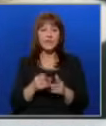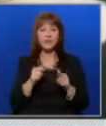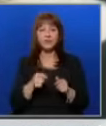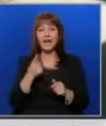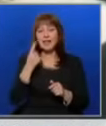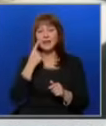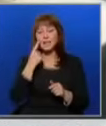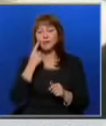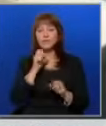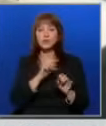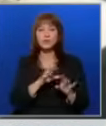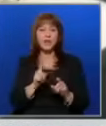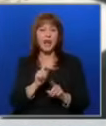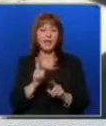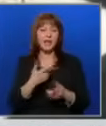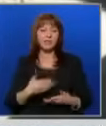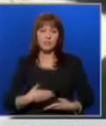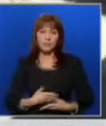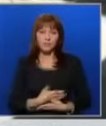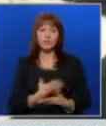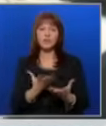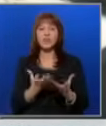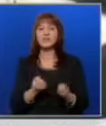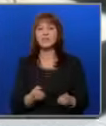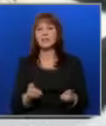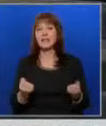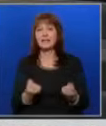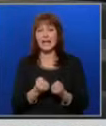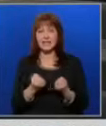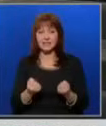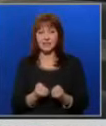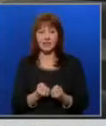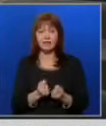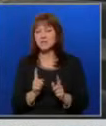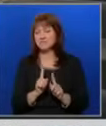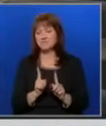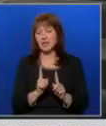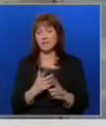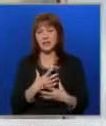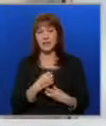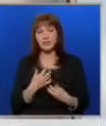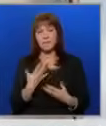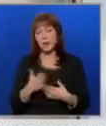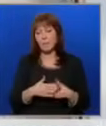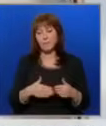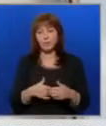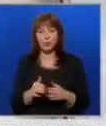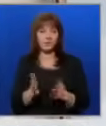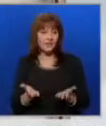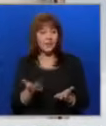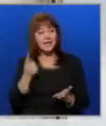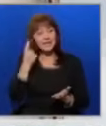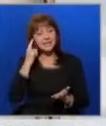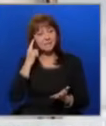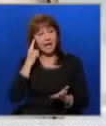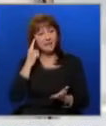тестово съобщение. Не е необходимо да предприемате никакви действия. Не притесни, ние бяхме подготвени. Смятаме, че нещо